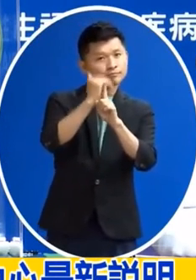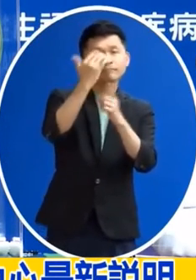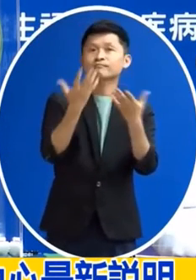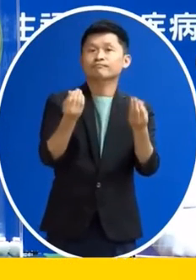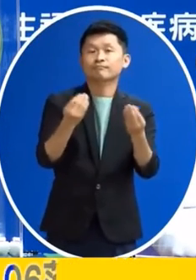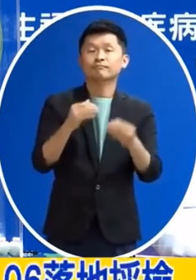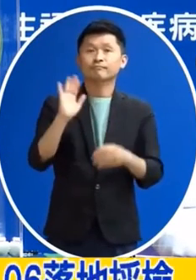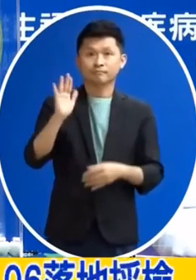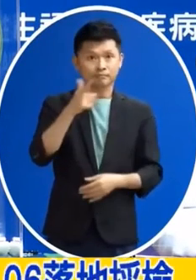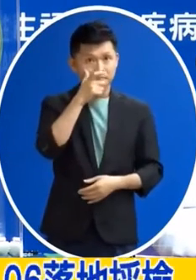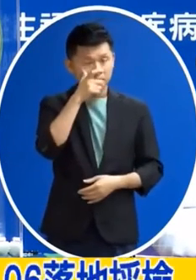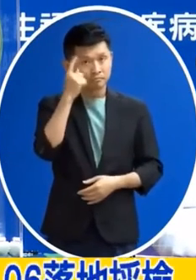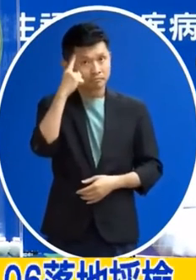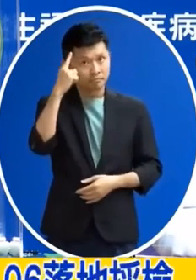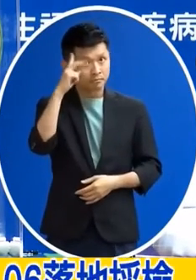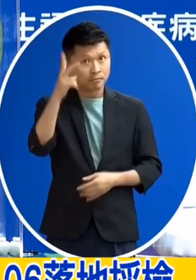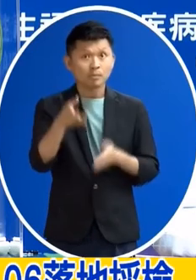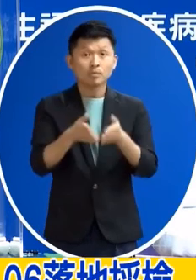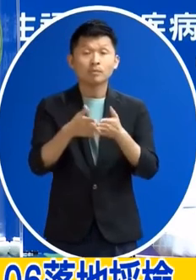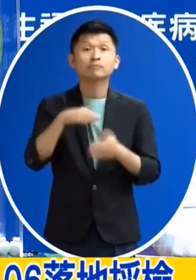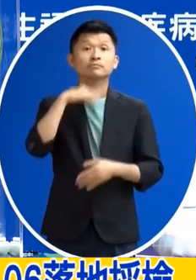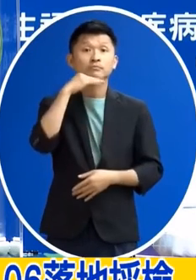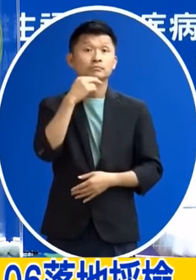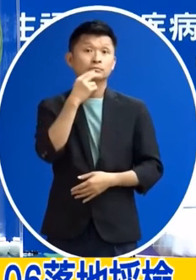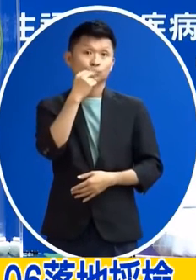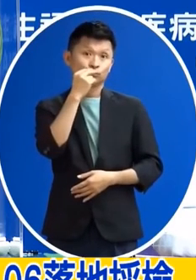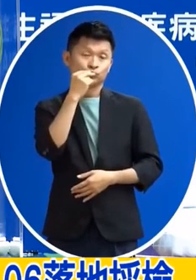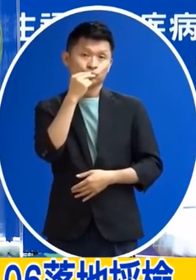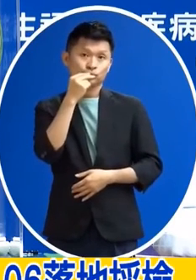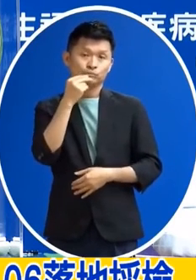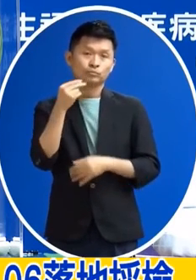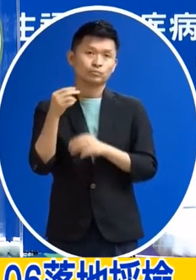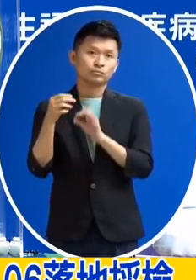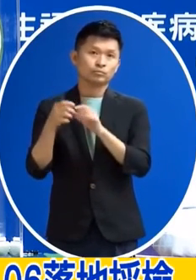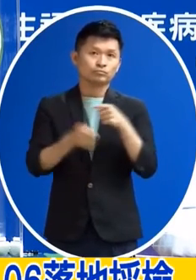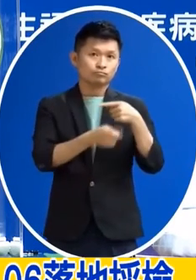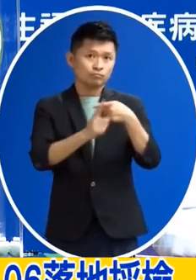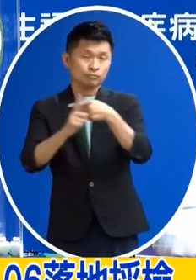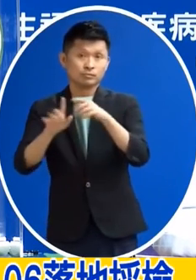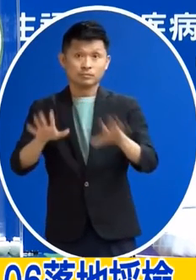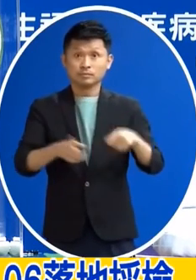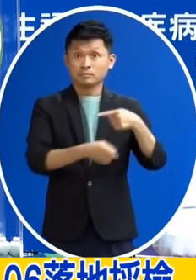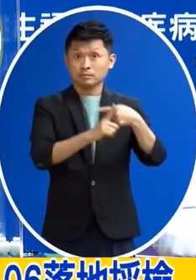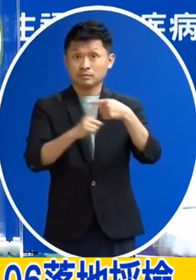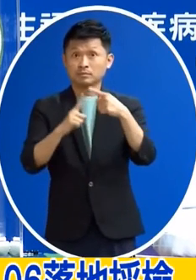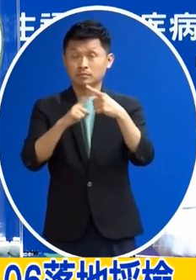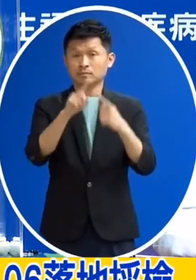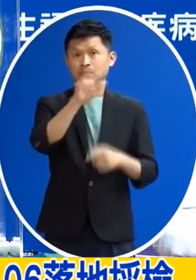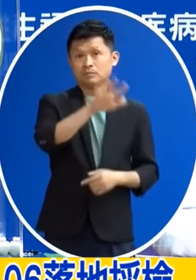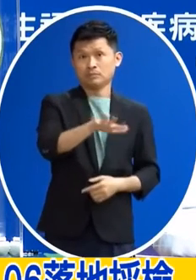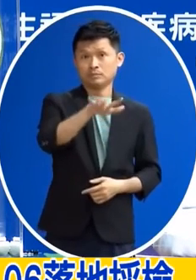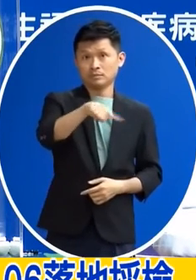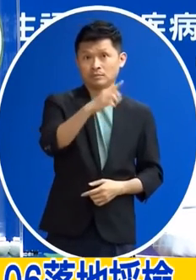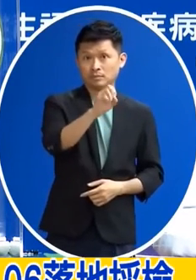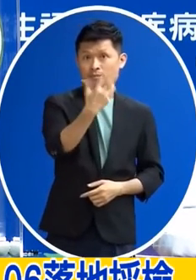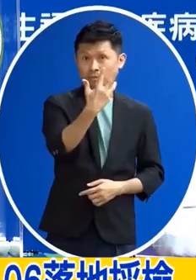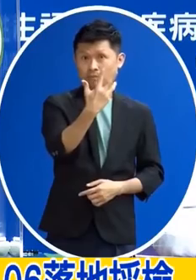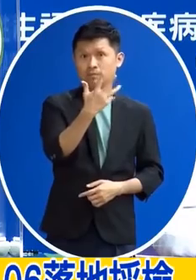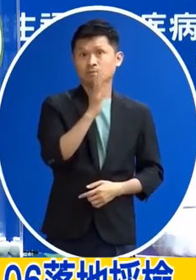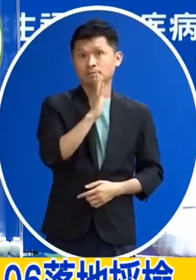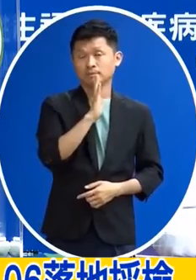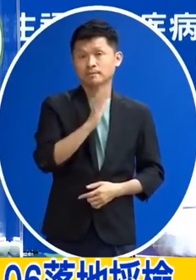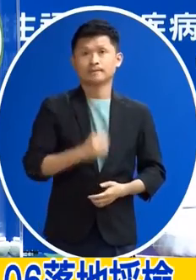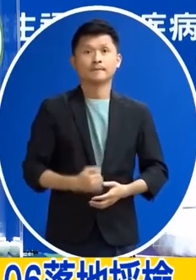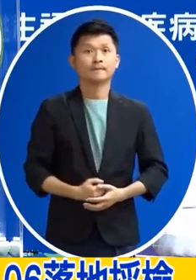看看还要再观察给两天，是不是有礼拜天的一个效应，哈，不过现在确定的病例是5108。